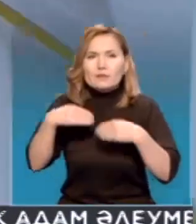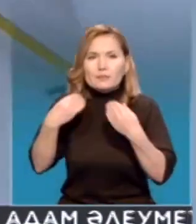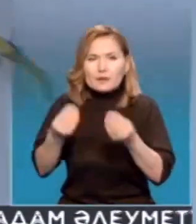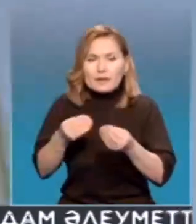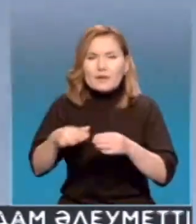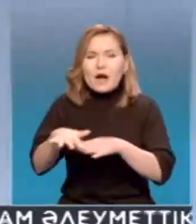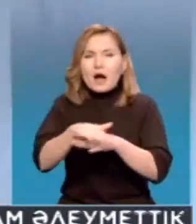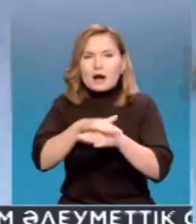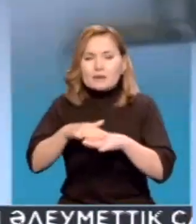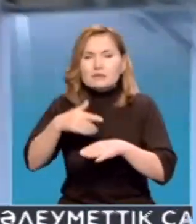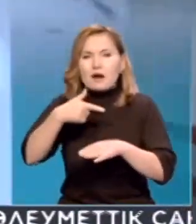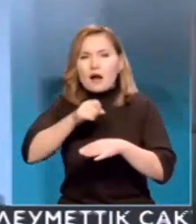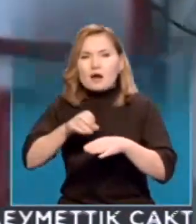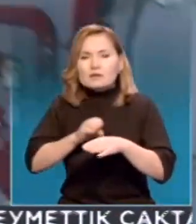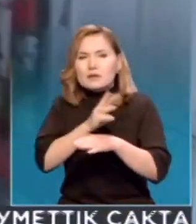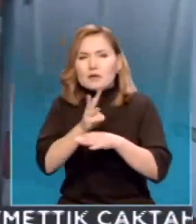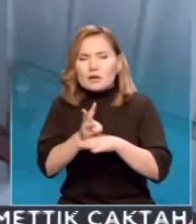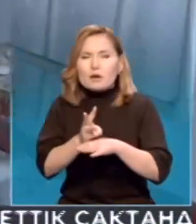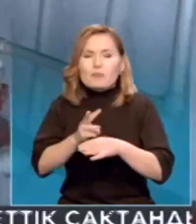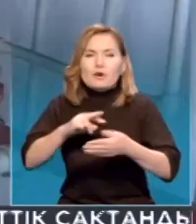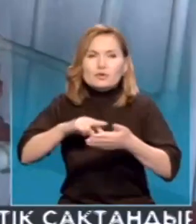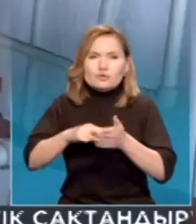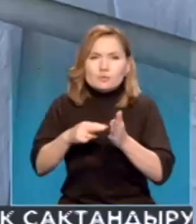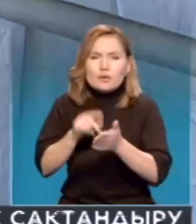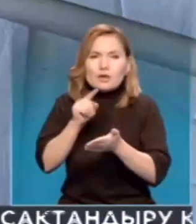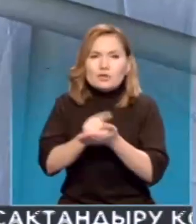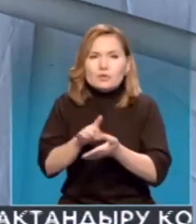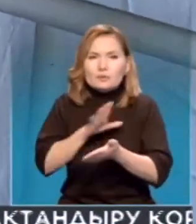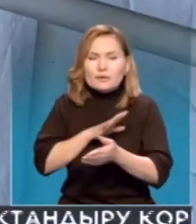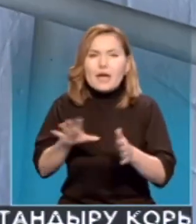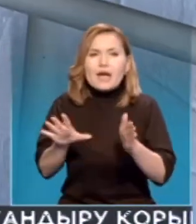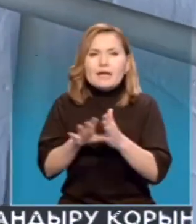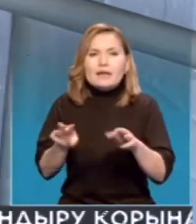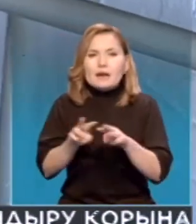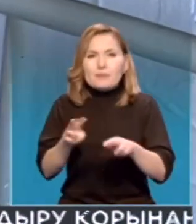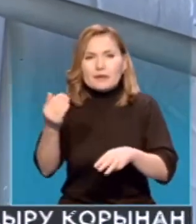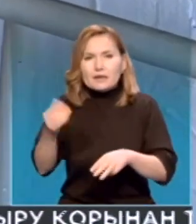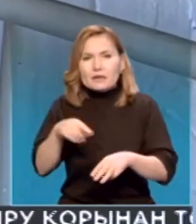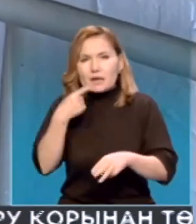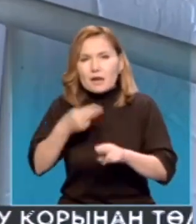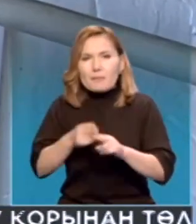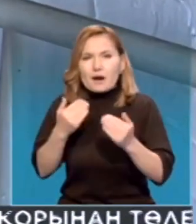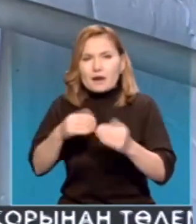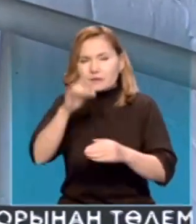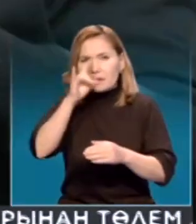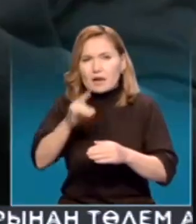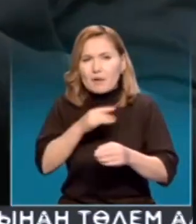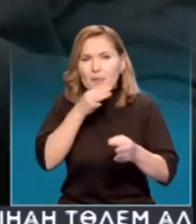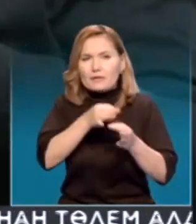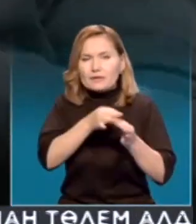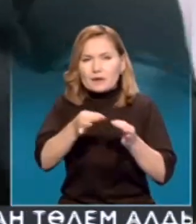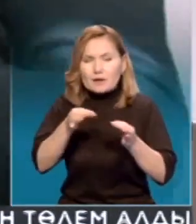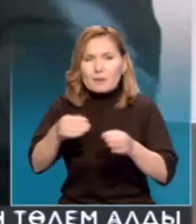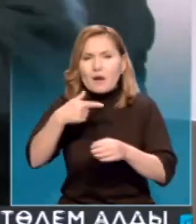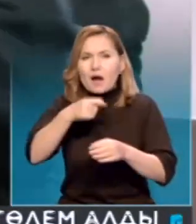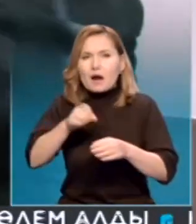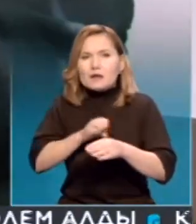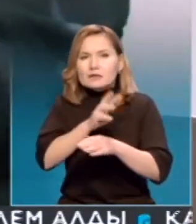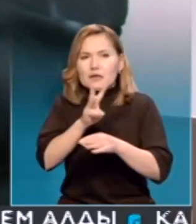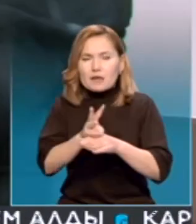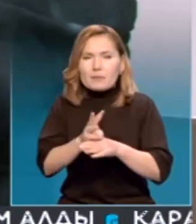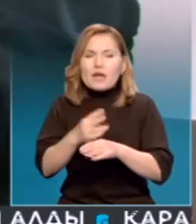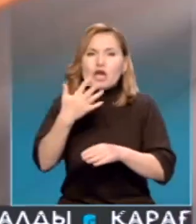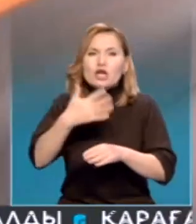қамтуға қатысты нақты жоспарлары болуы керек. Ал энергетика министрінің айтуынша, қазір ел бойынша көгілдір отмен қамту көрсеткіші